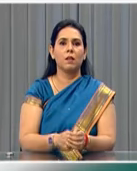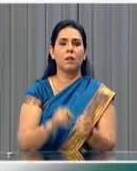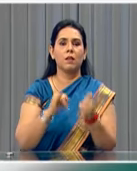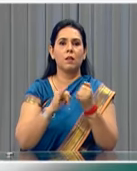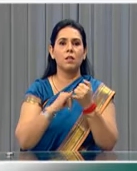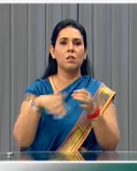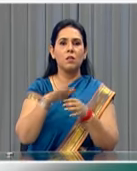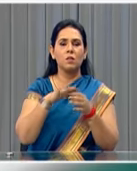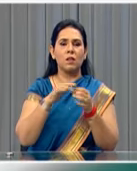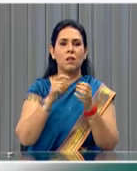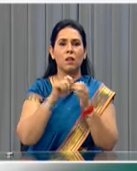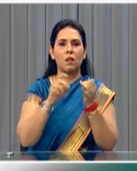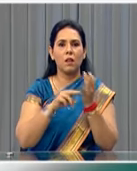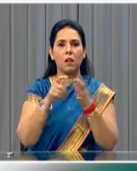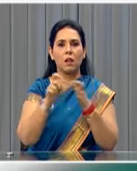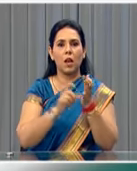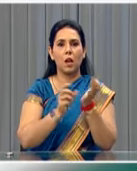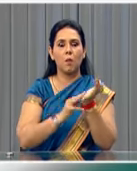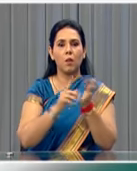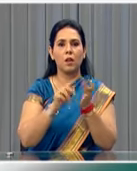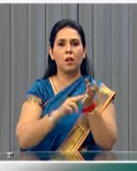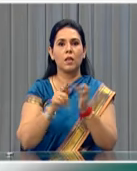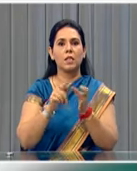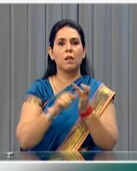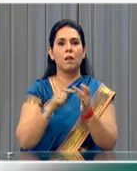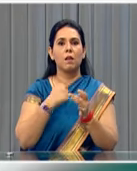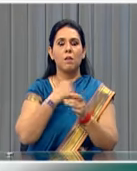संप्रदायवाद का जुनून हो, उसे हमें